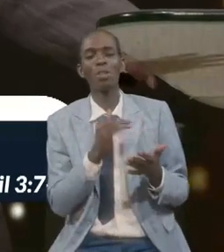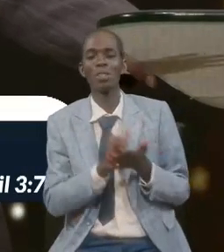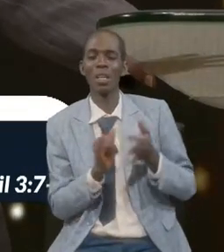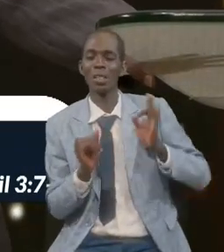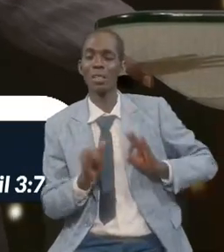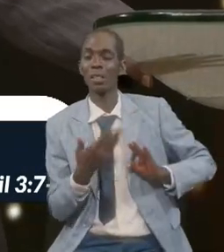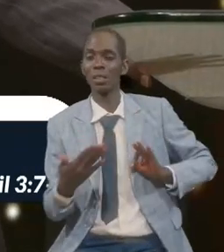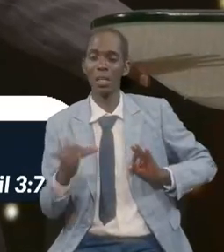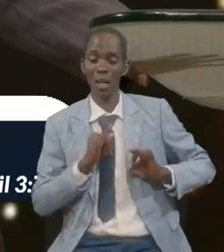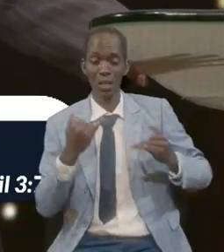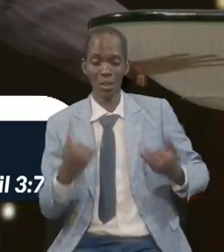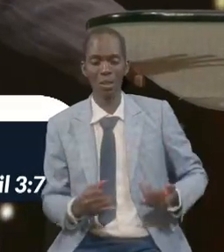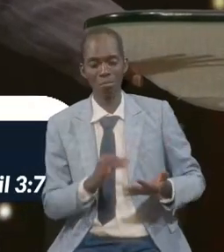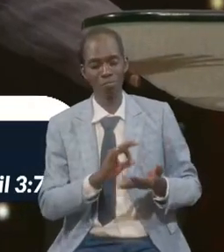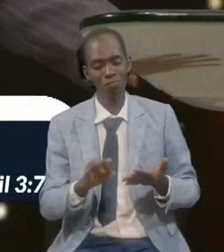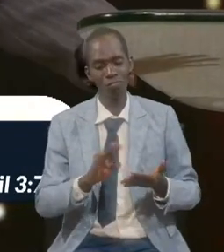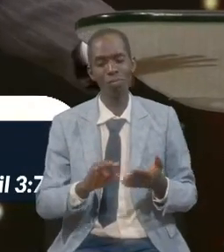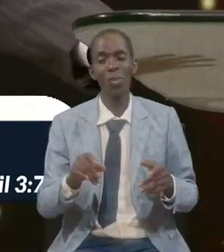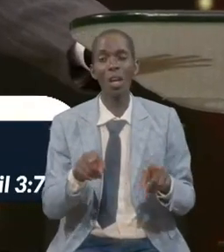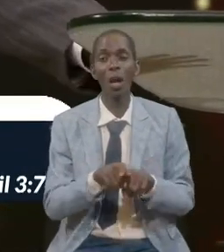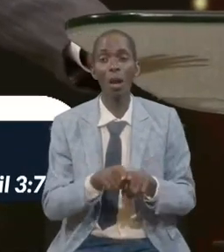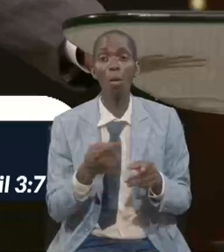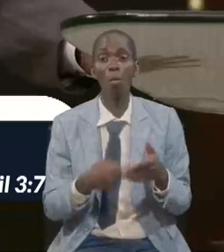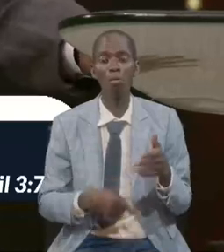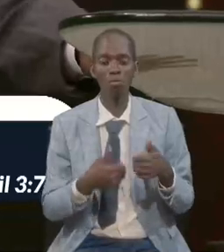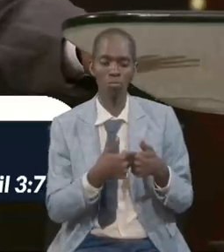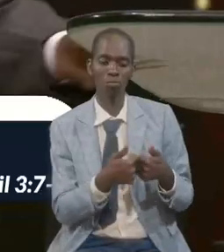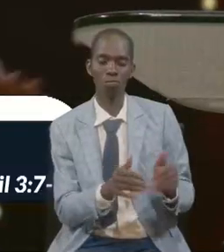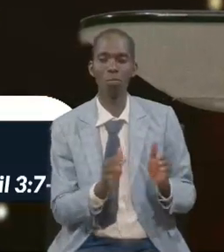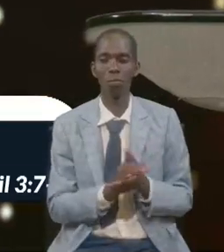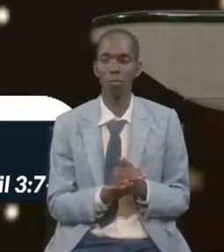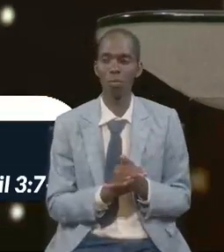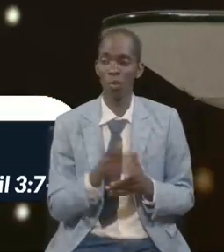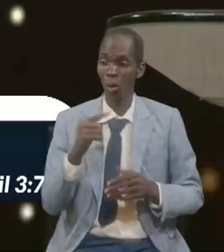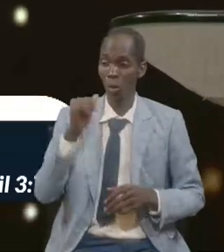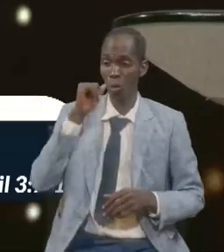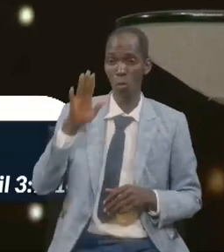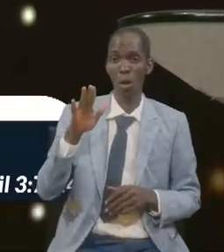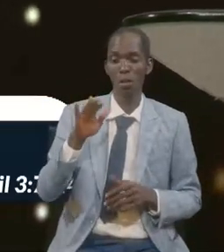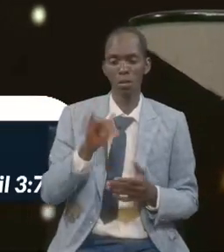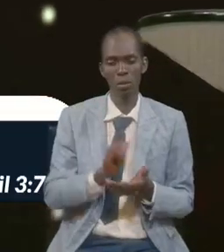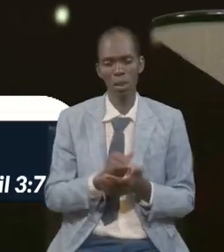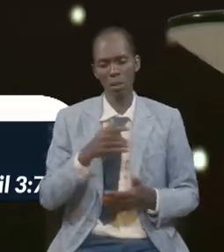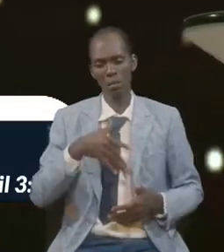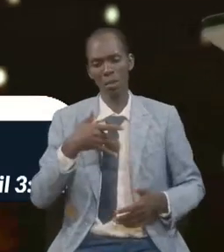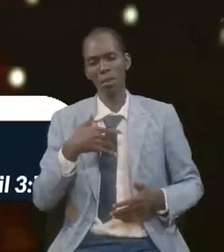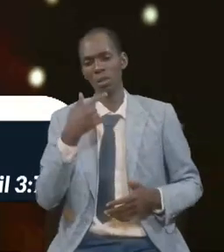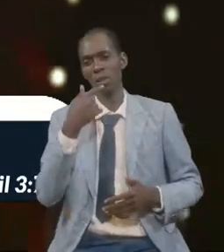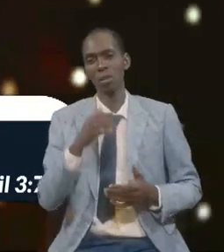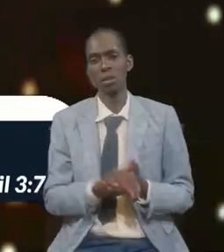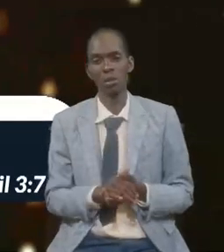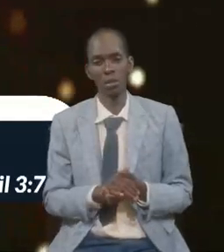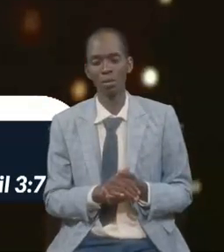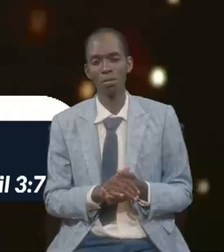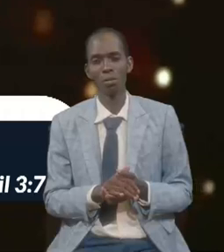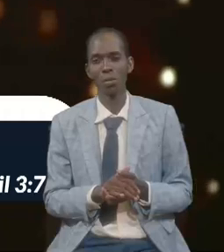Les choses qui étaient pour moi des gains, je les ai regardées comme une perte. La femme qui va dire que